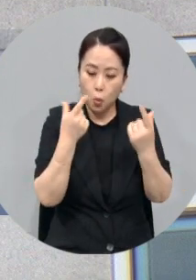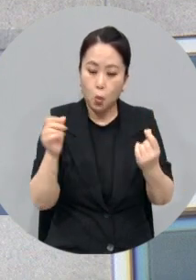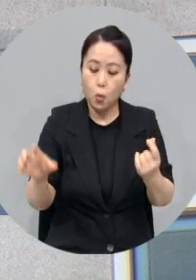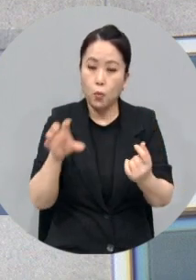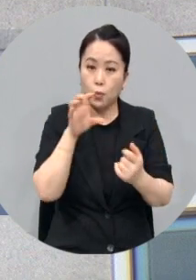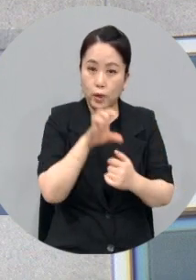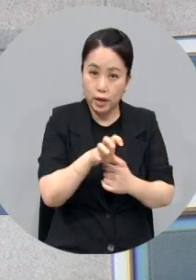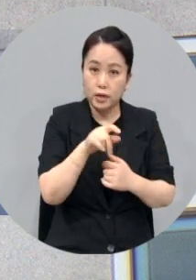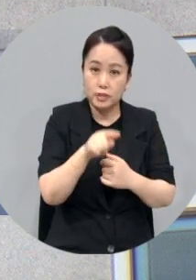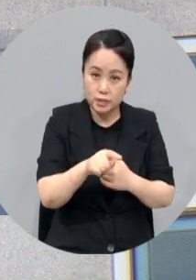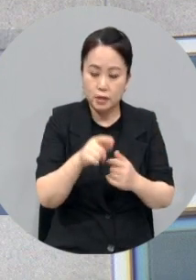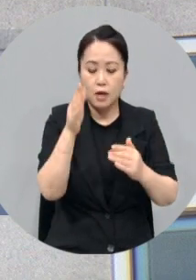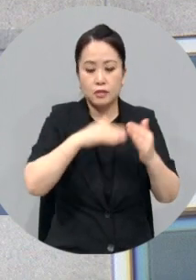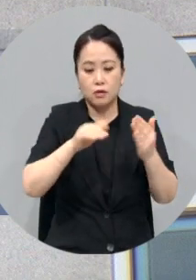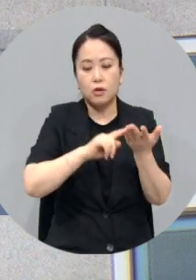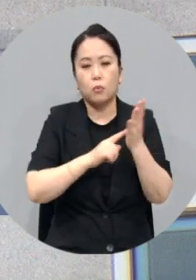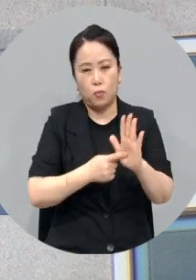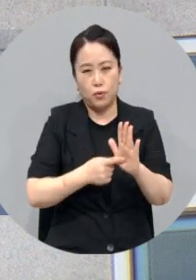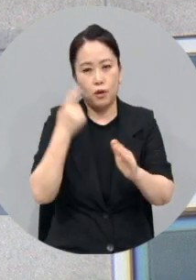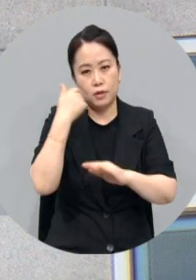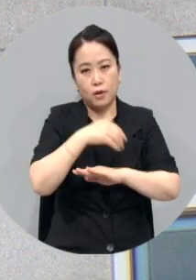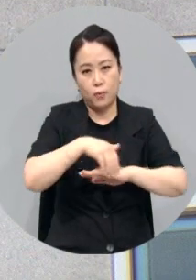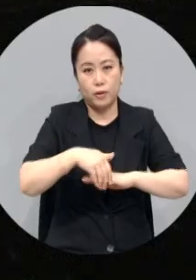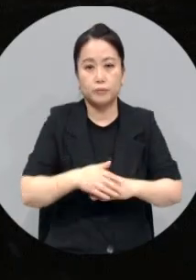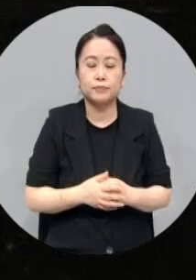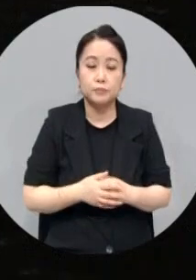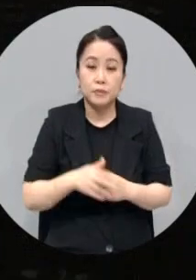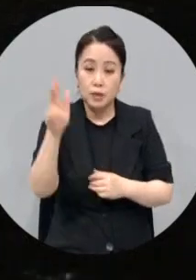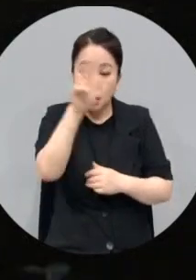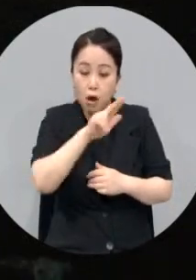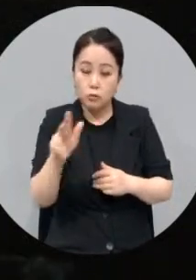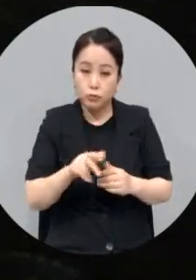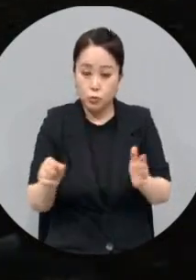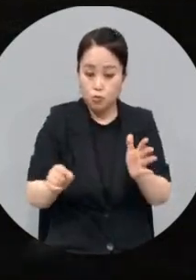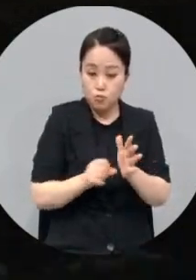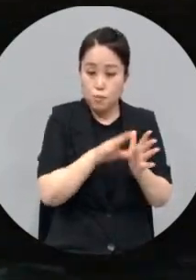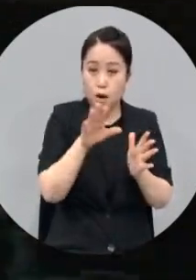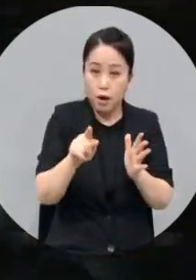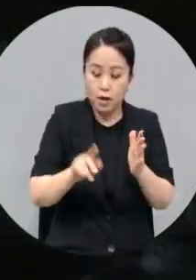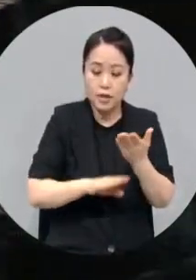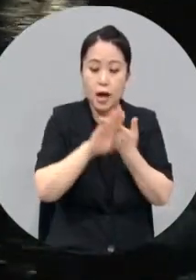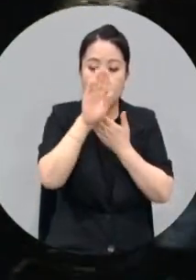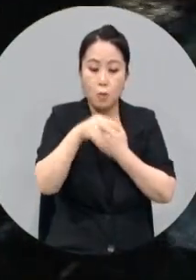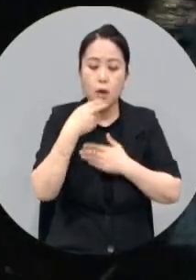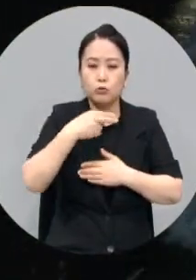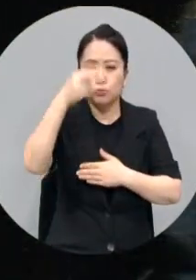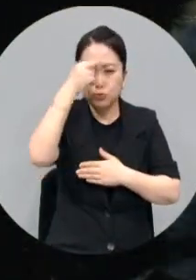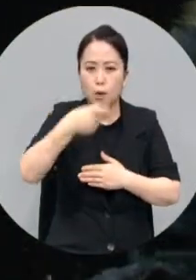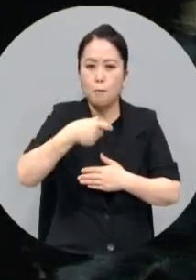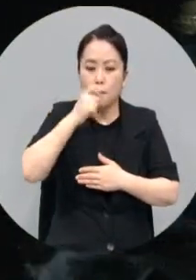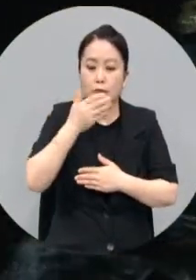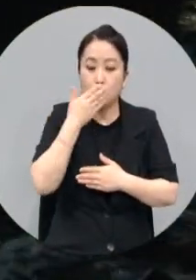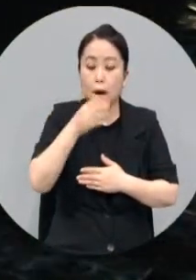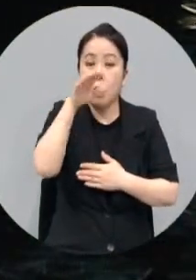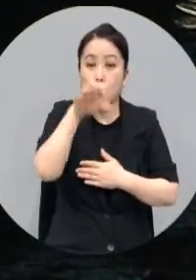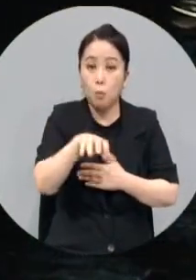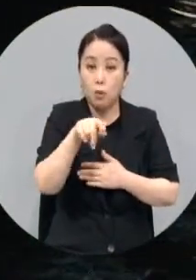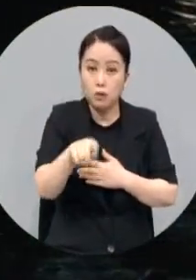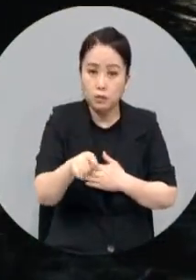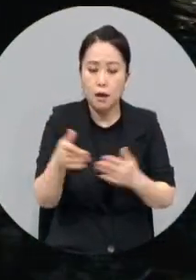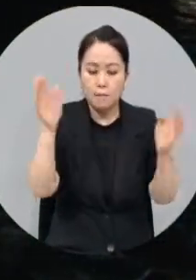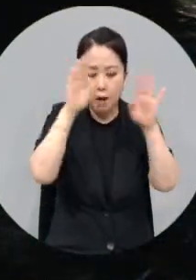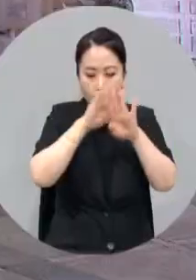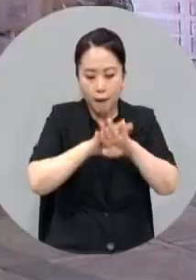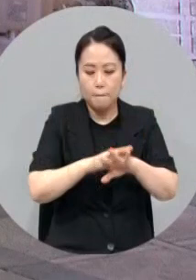하거나 뭐 정기 공연을 하는 걸로. 전국적으로 유명했던 야외 음주공원은 이제 밤마다